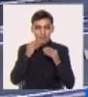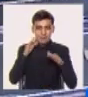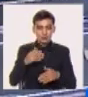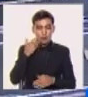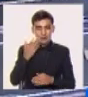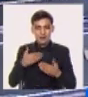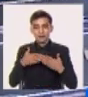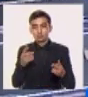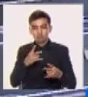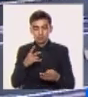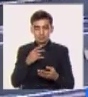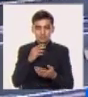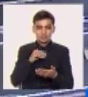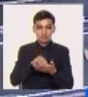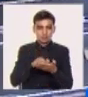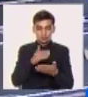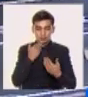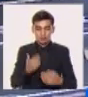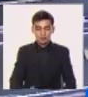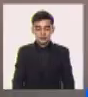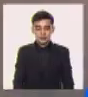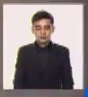открыться. Давайте посмотрим сюжет.